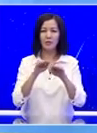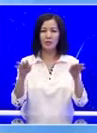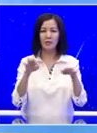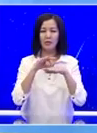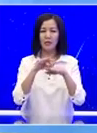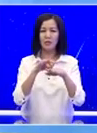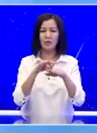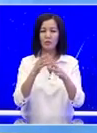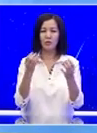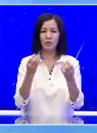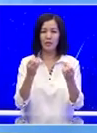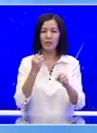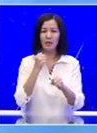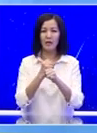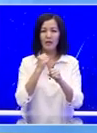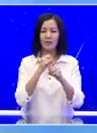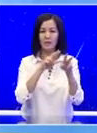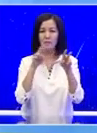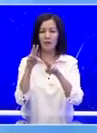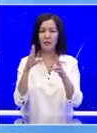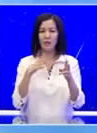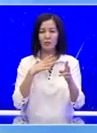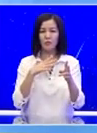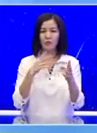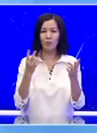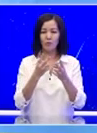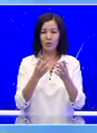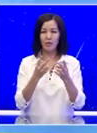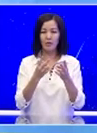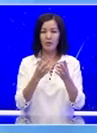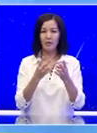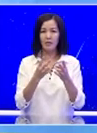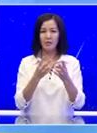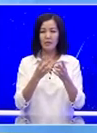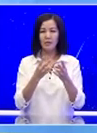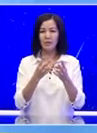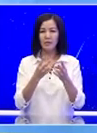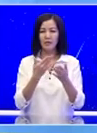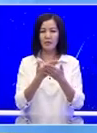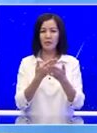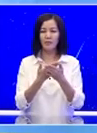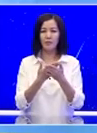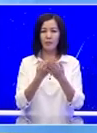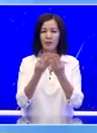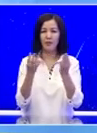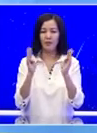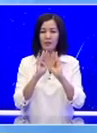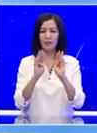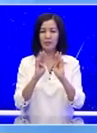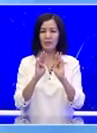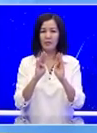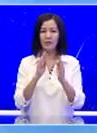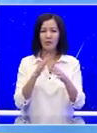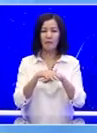асырылуда және қатаң бақылануда. Әл аудандық деңгейде, мысалы, карантин сақталмайды.